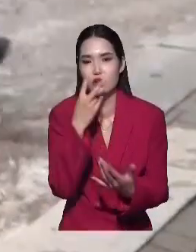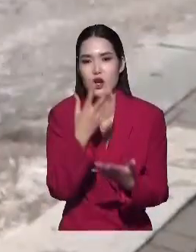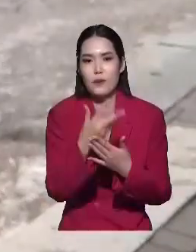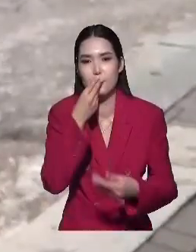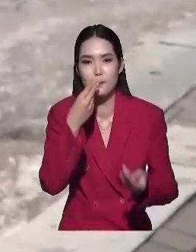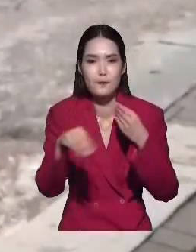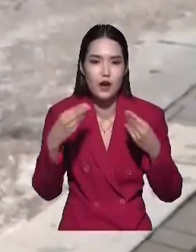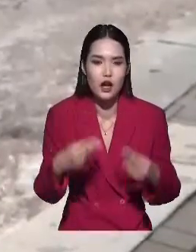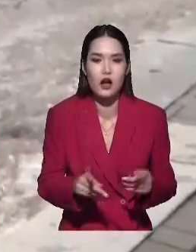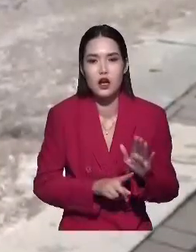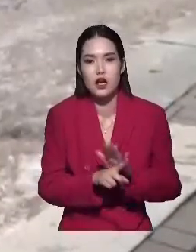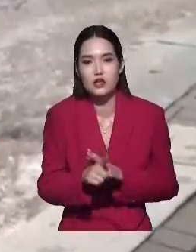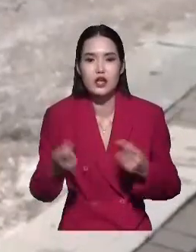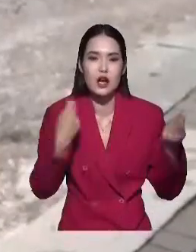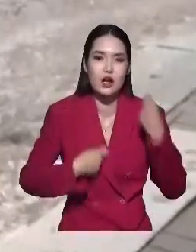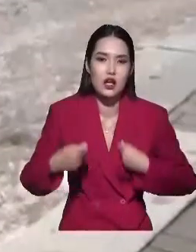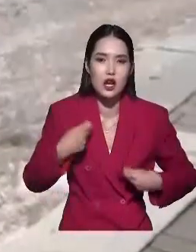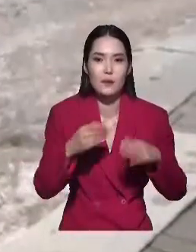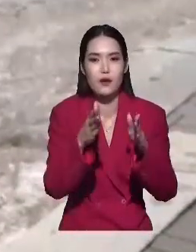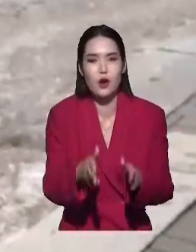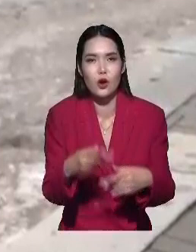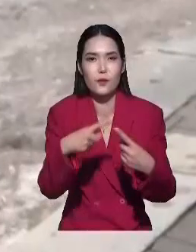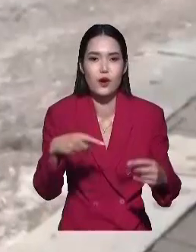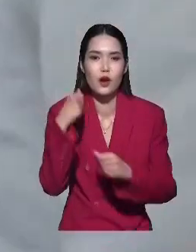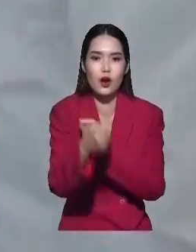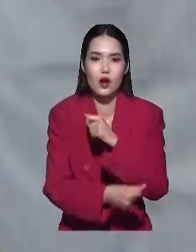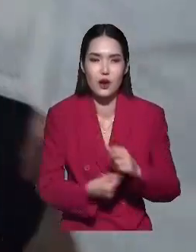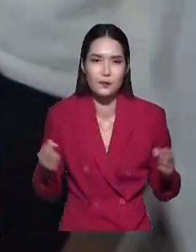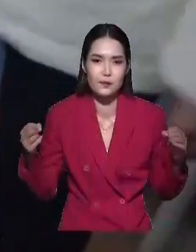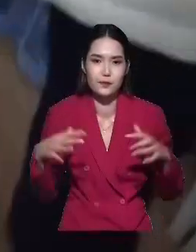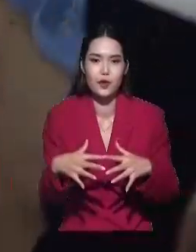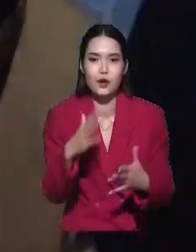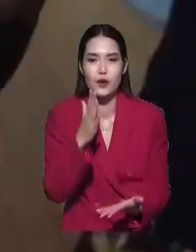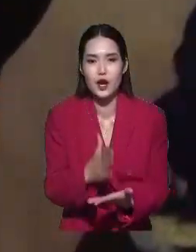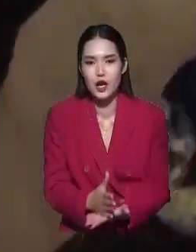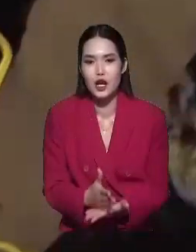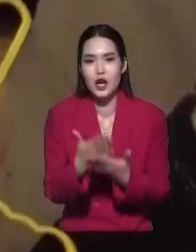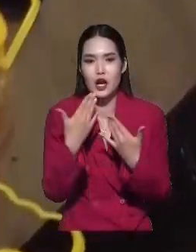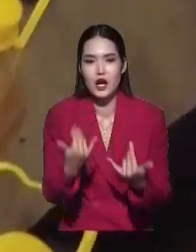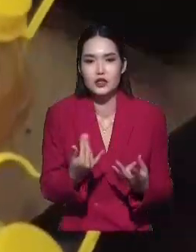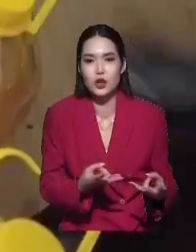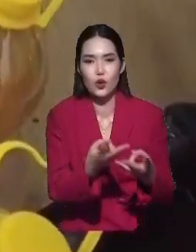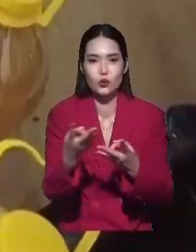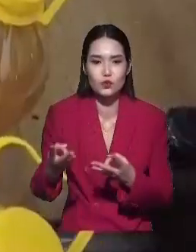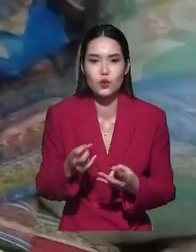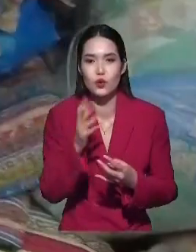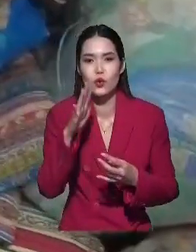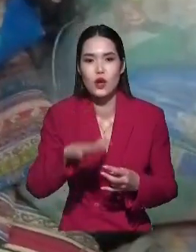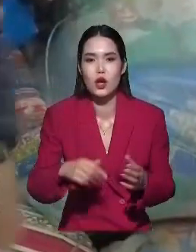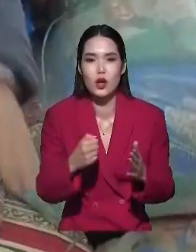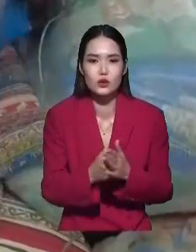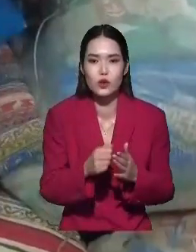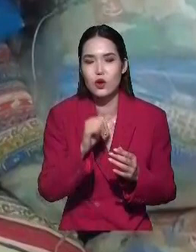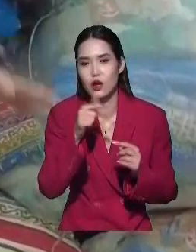көрпе, жастық, киім-кешек дереу зардап шеккен тұрғындарға таратылды. Мәжіліс депутаттары Берік Бейсенғалиев пен Еркін Әбіл ел